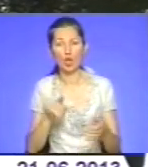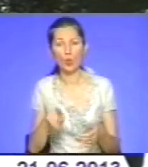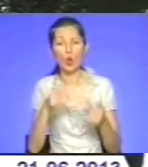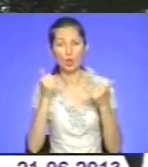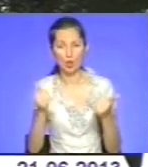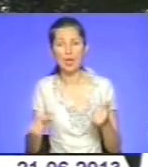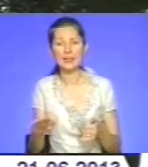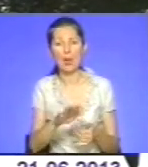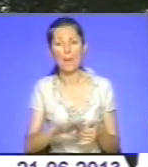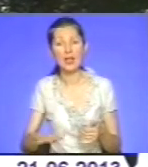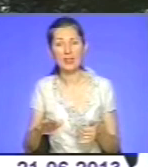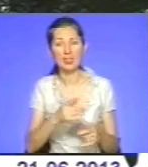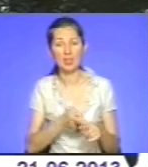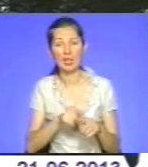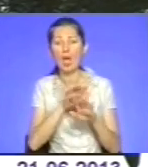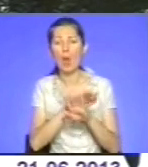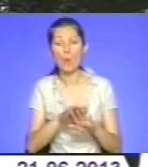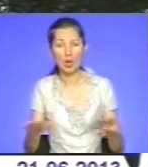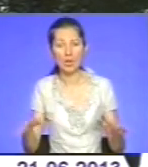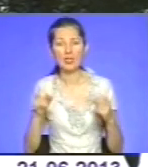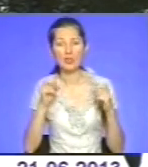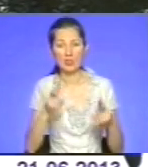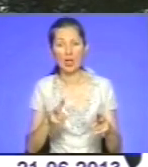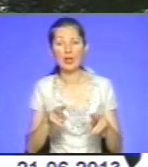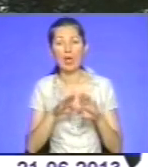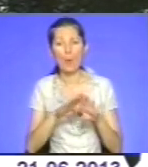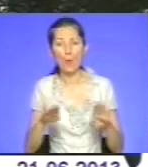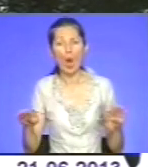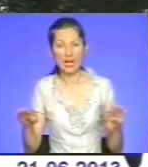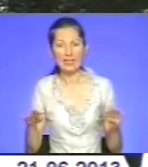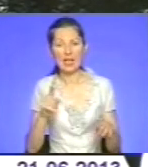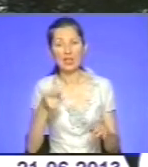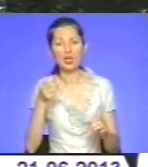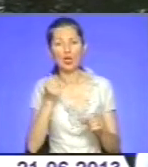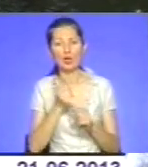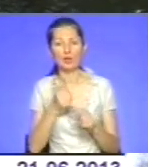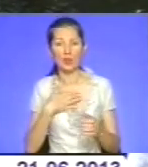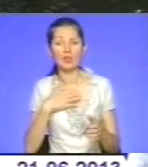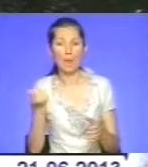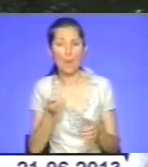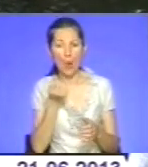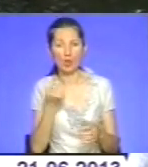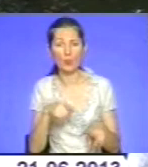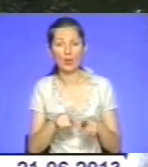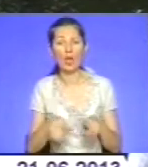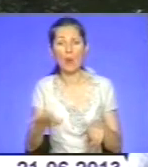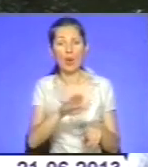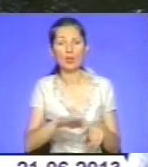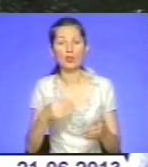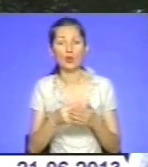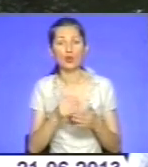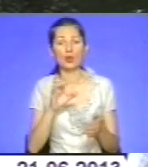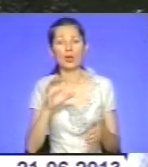сучасні майданчики, які покриті спеціальними покриттями, їх, зрозуміло, в нас ще мало. Такий майданчик, скажімо, коштує